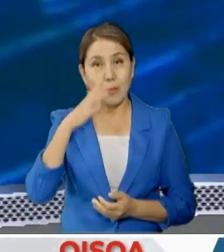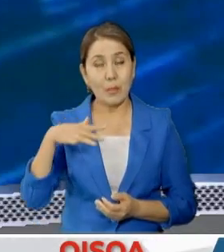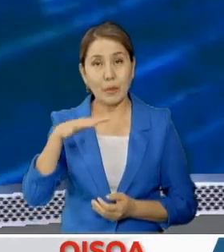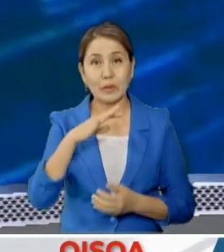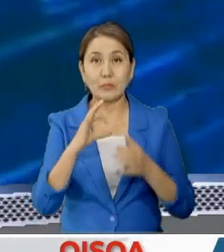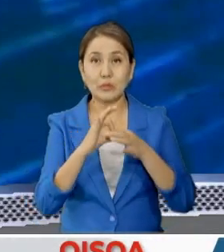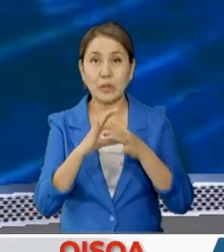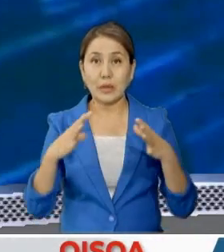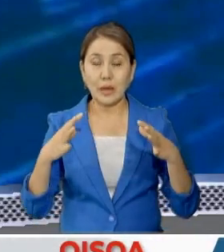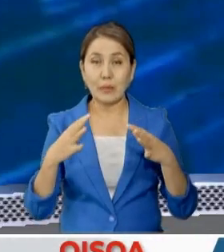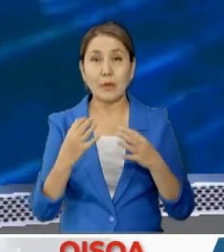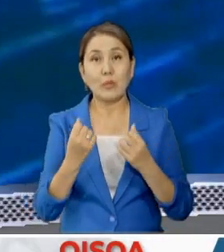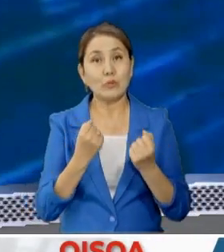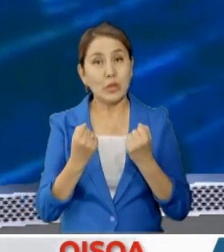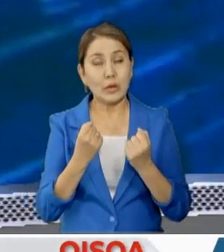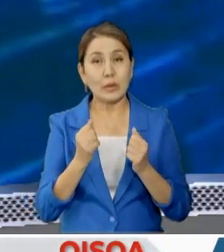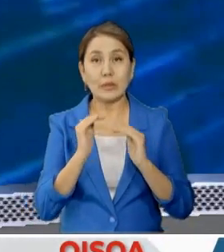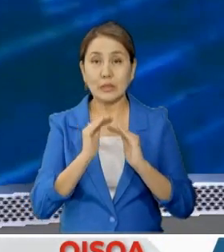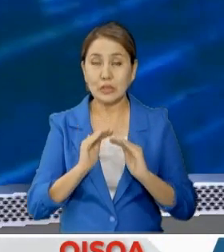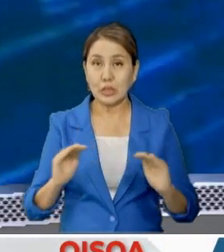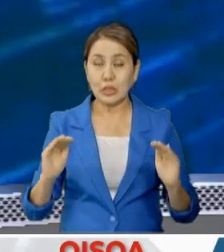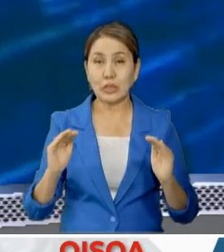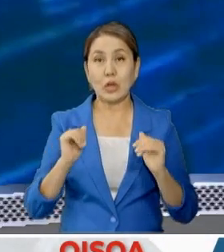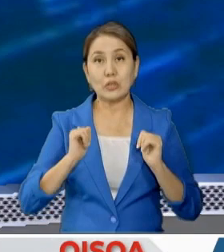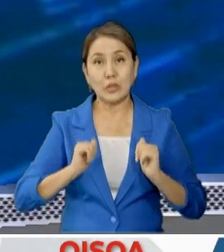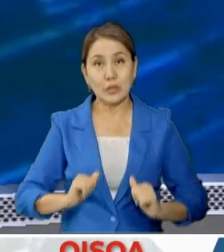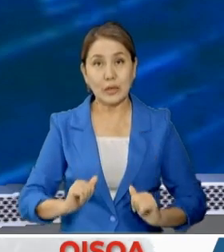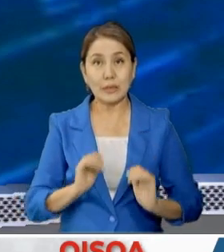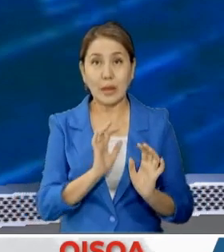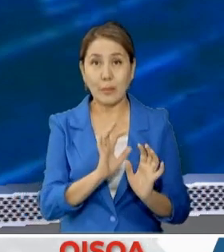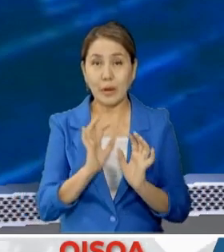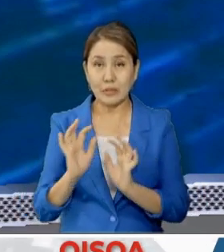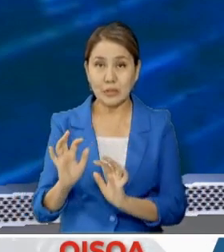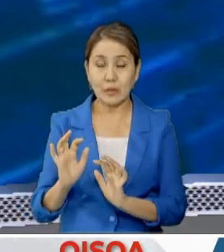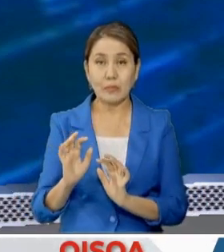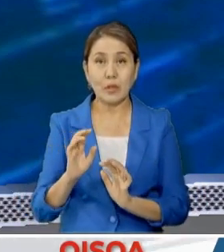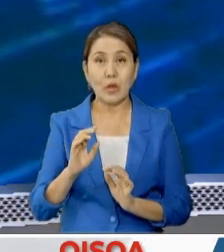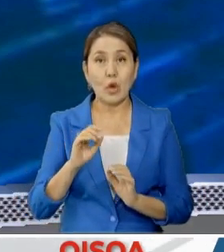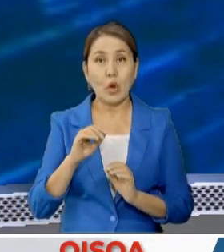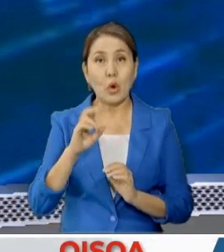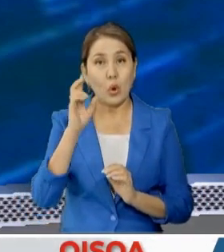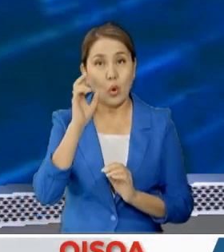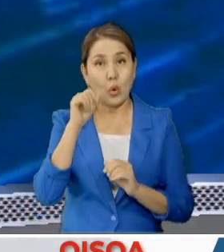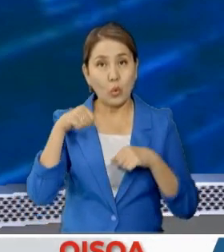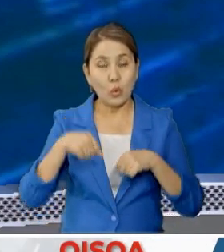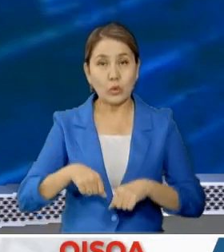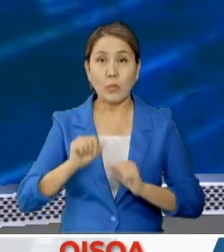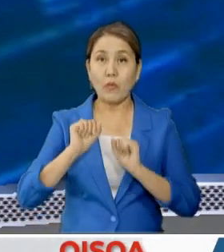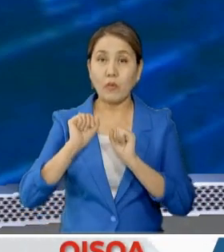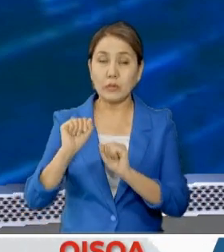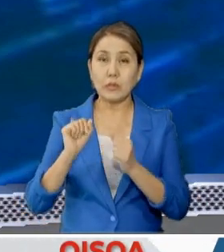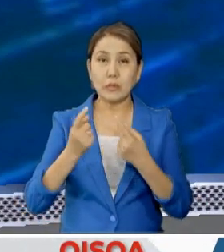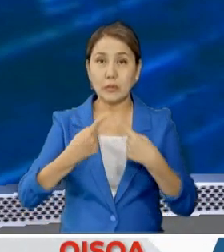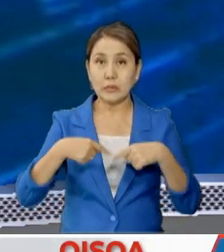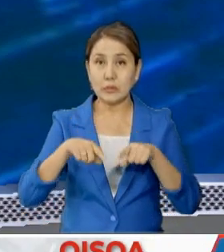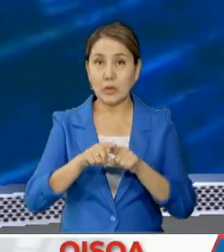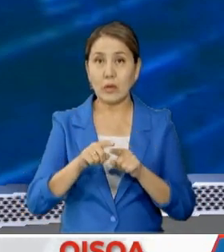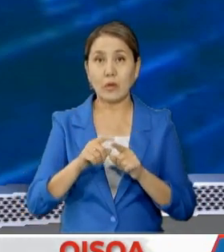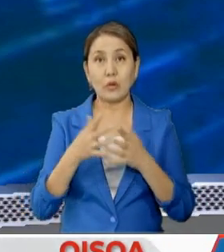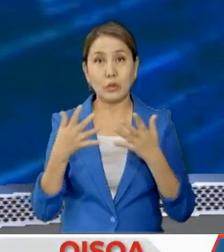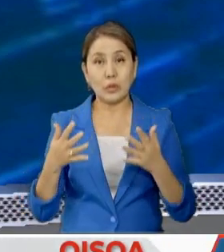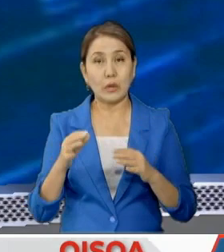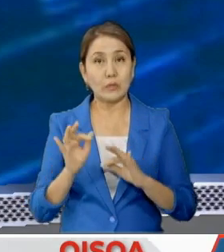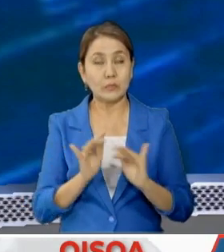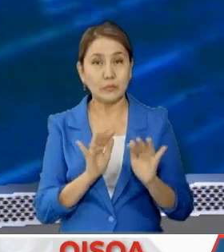Mamlakatimiz mustaqilligini mustahkamlash, tinchlik va osoyishtalikni ta'minlashda huquqni muhofaza qiluvchi idoralar asosiy rol